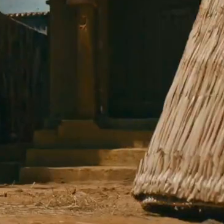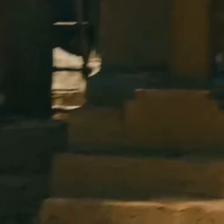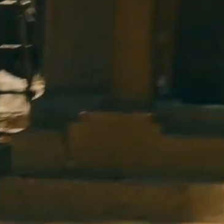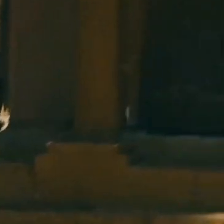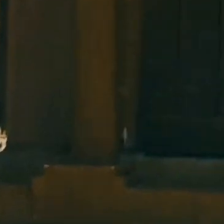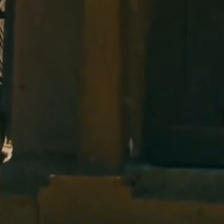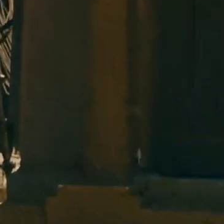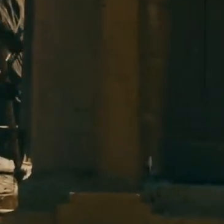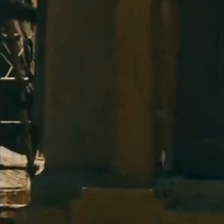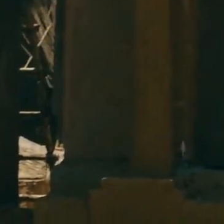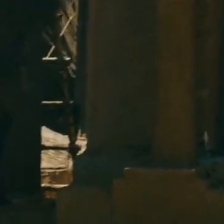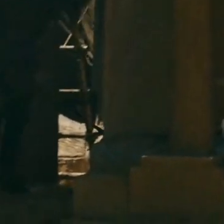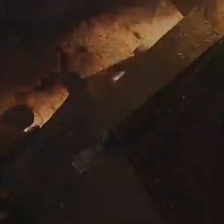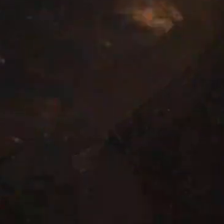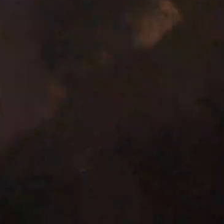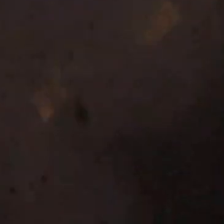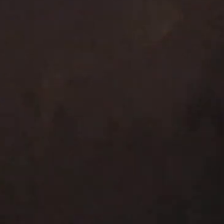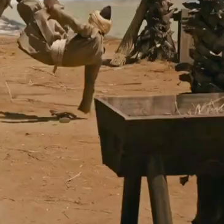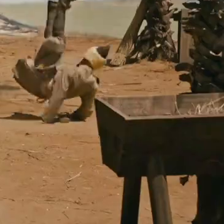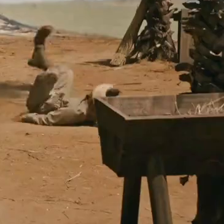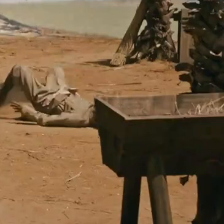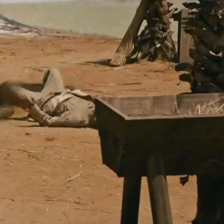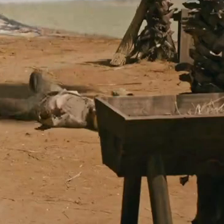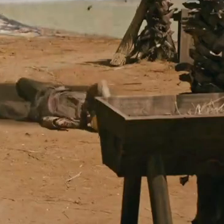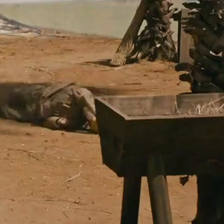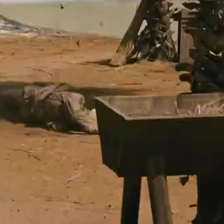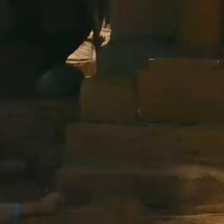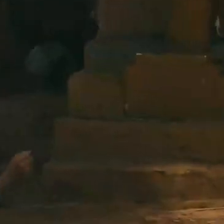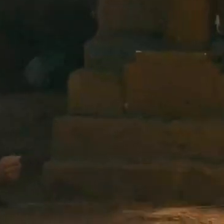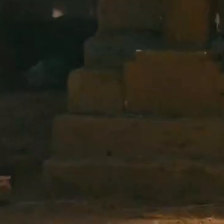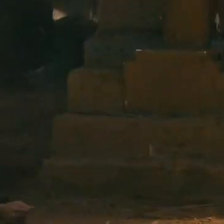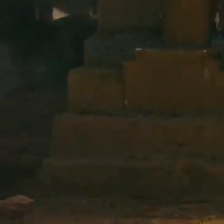grup asker duman bulutlarının arasında havaya savruldu.